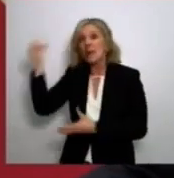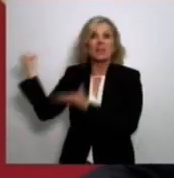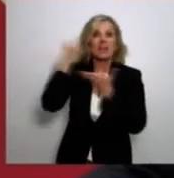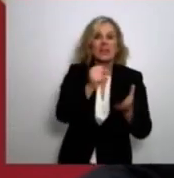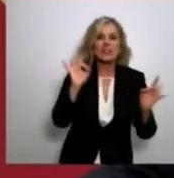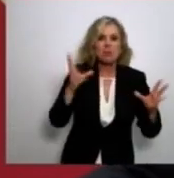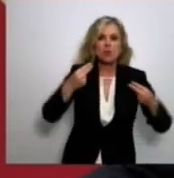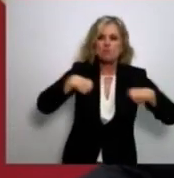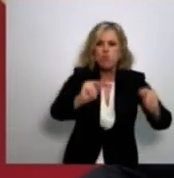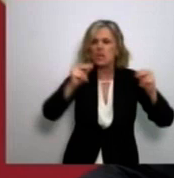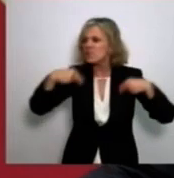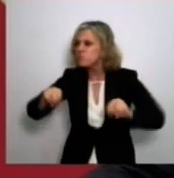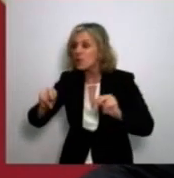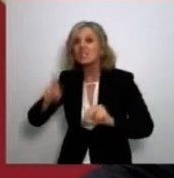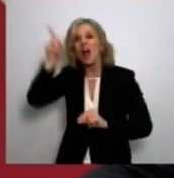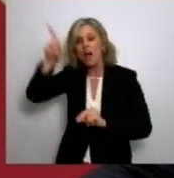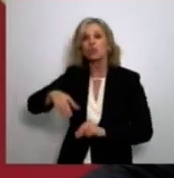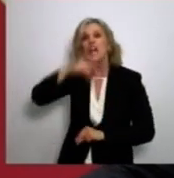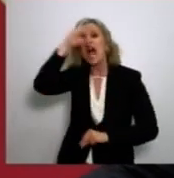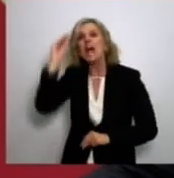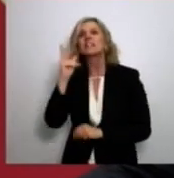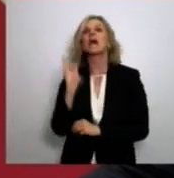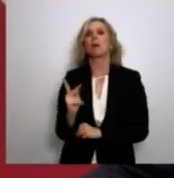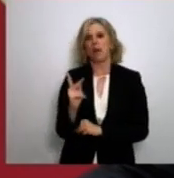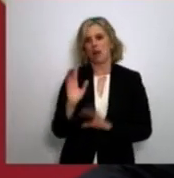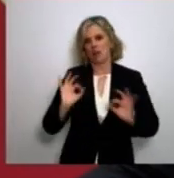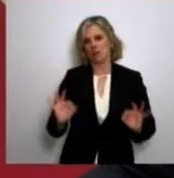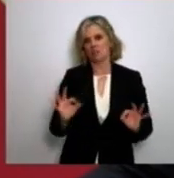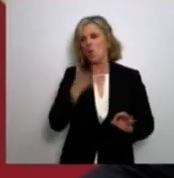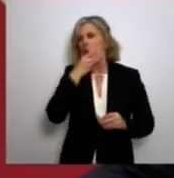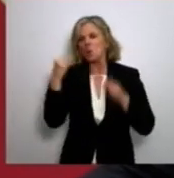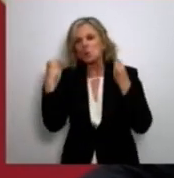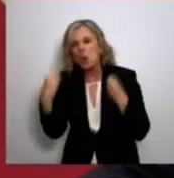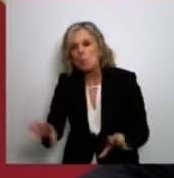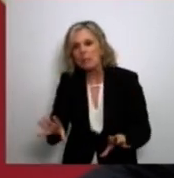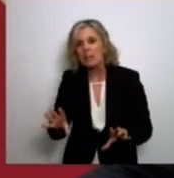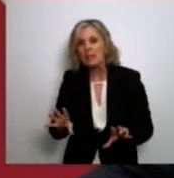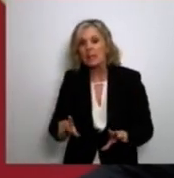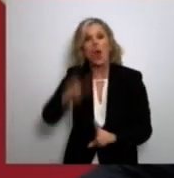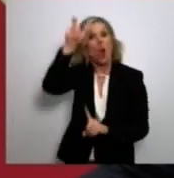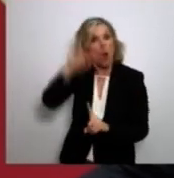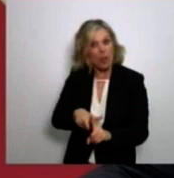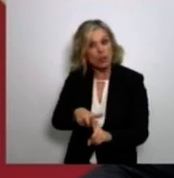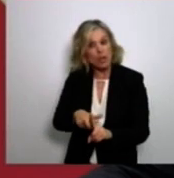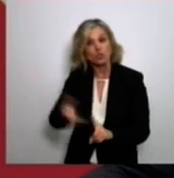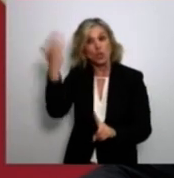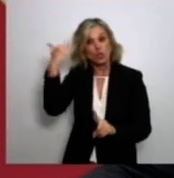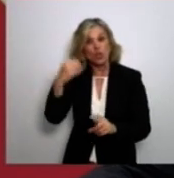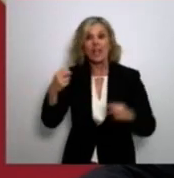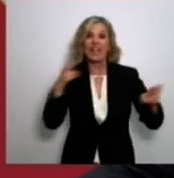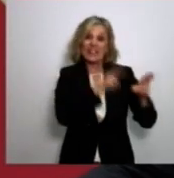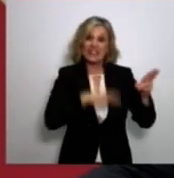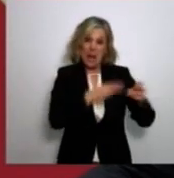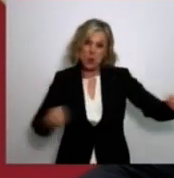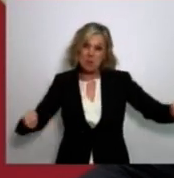όλοι. Ο Καραμανλής, μετά το όνειδος, την τροπή και το αίμα των Τεμπών, τολμά να βάζει υποψηφιότητα στις Σέρες.